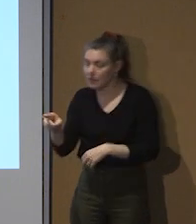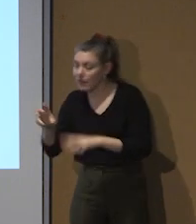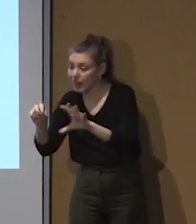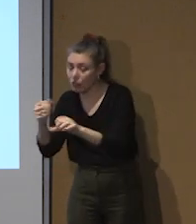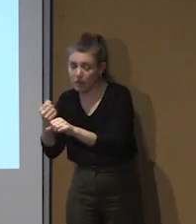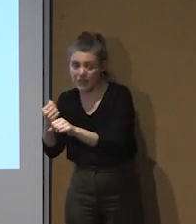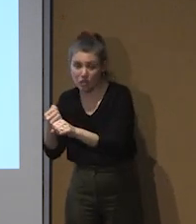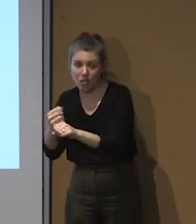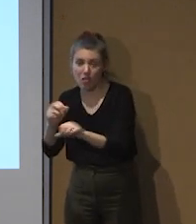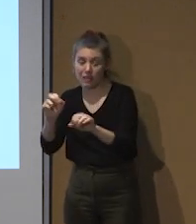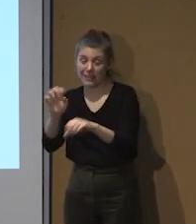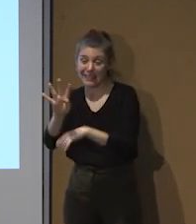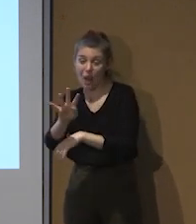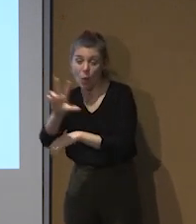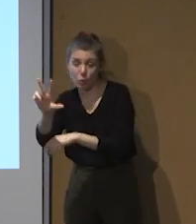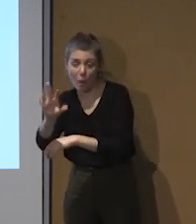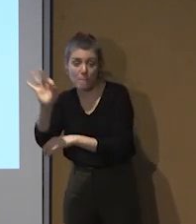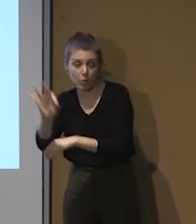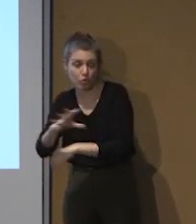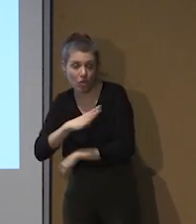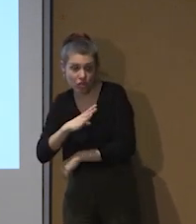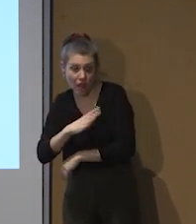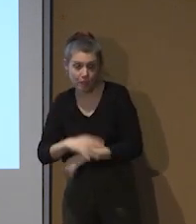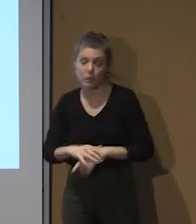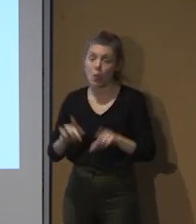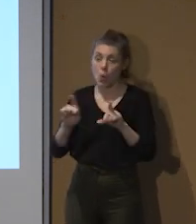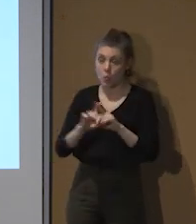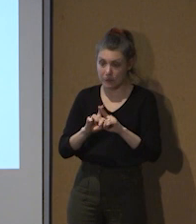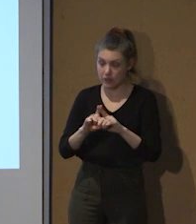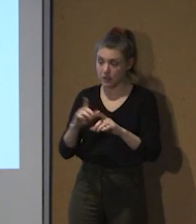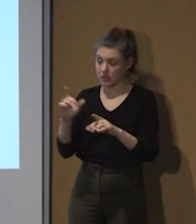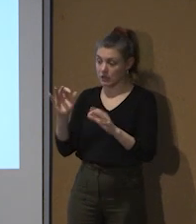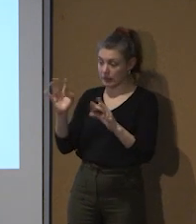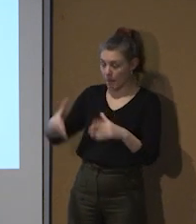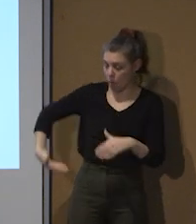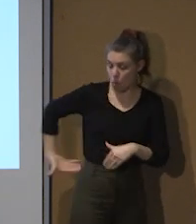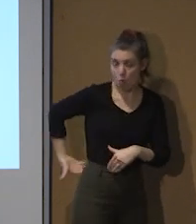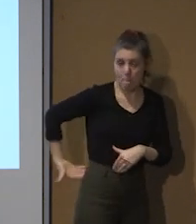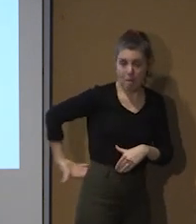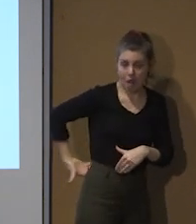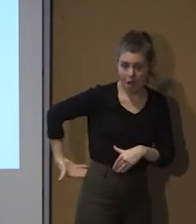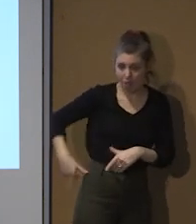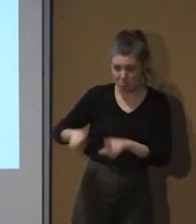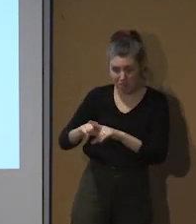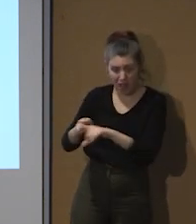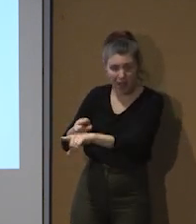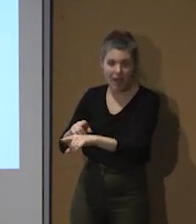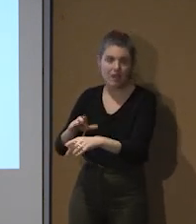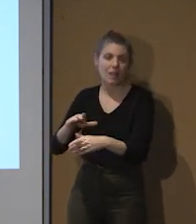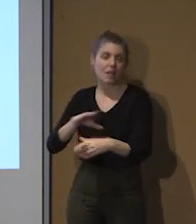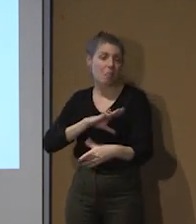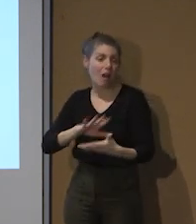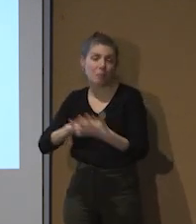La dégénérescence lombaire, la dégénérescence facétaire, c'est pareil, ça va être un peu par rapport à